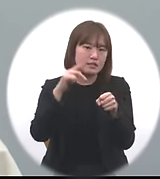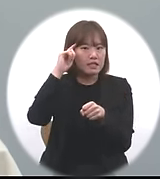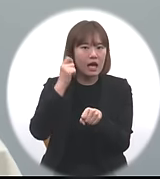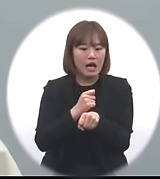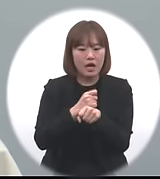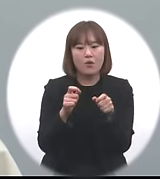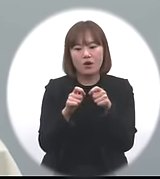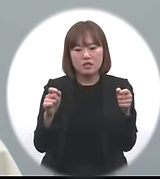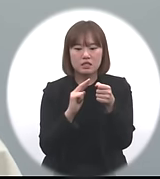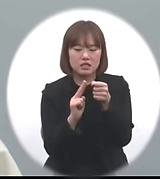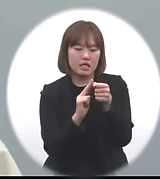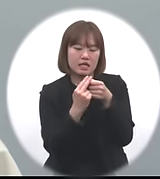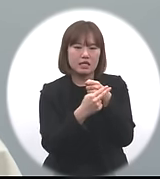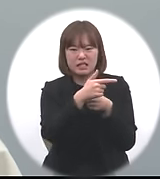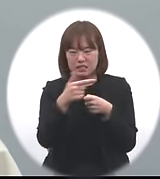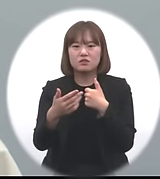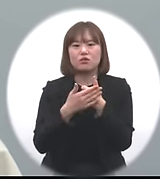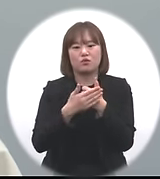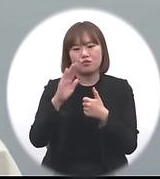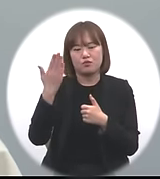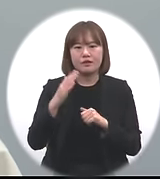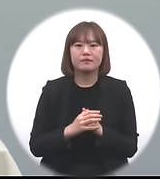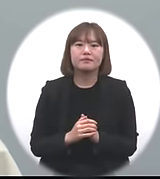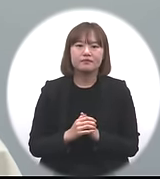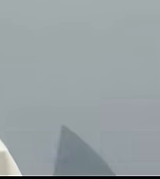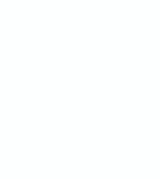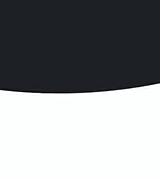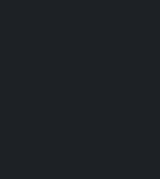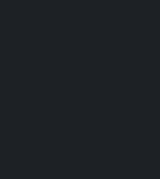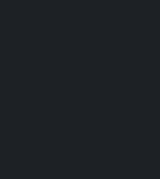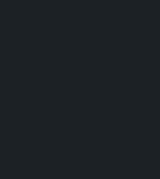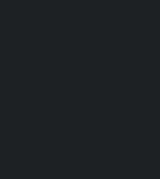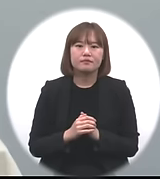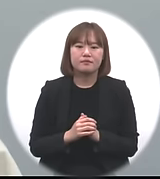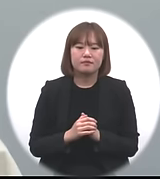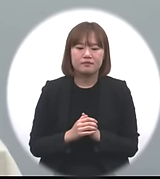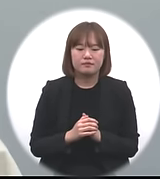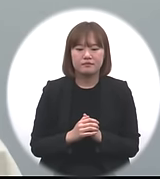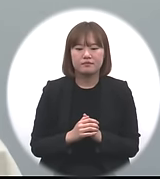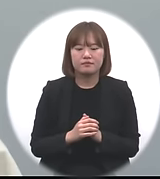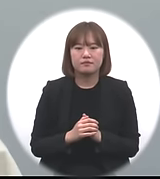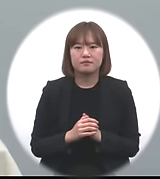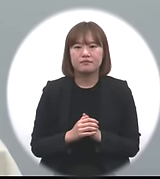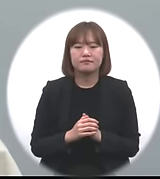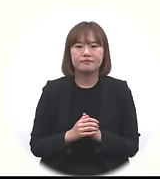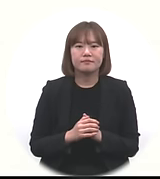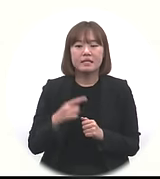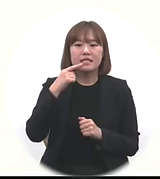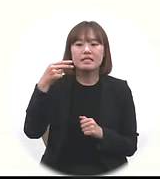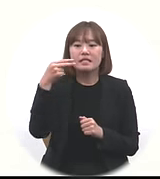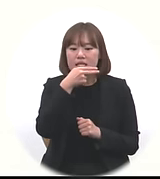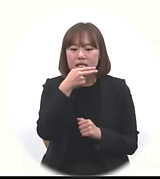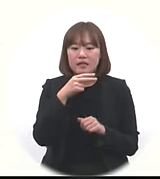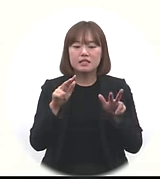이에다가 충분히 불소 바른다고 생각하고 오랫동안 칫솔질하는 게 되게 큰 도움이 됩니다. 자, 이 닦는 얘기도 한번 해보겠습니다. 얘가